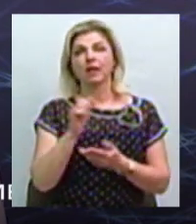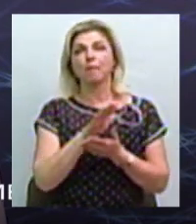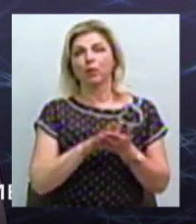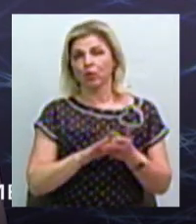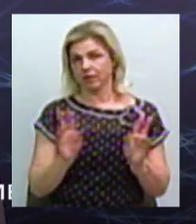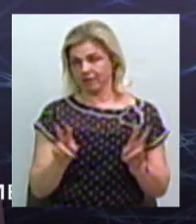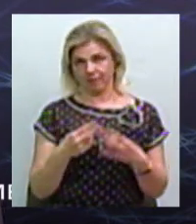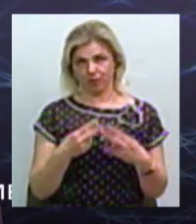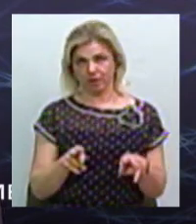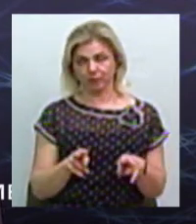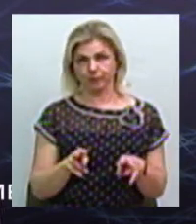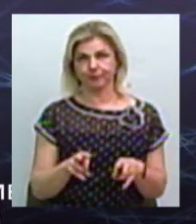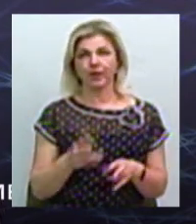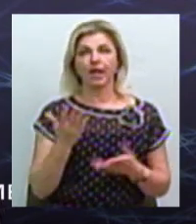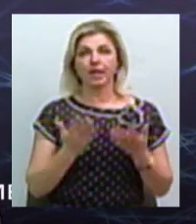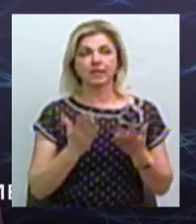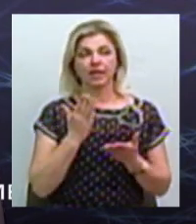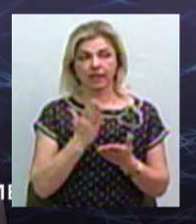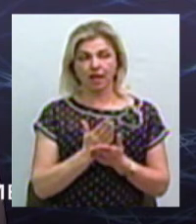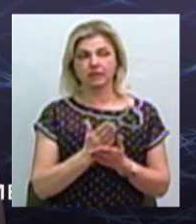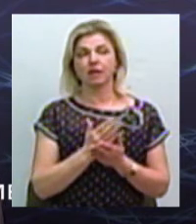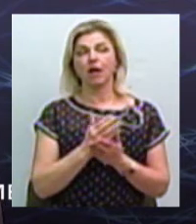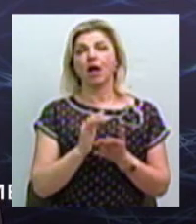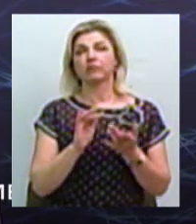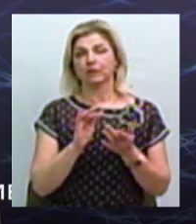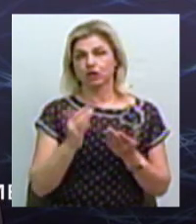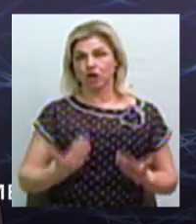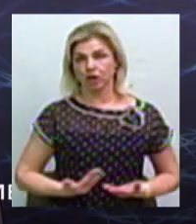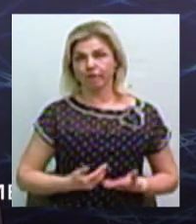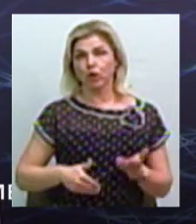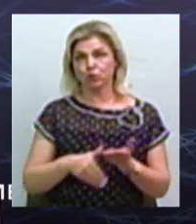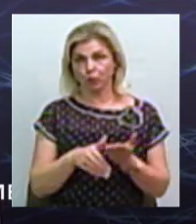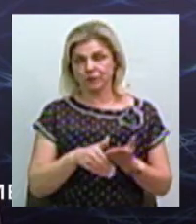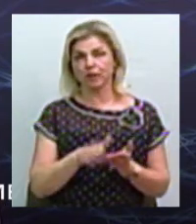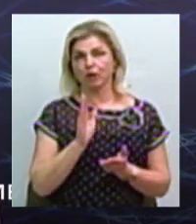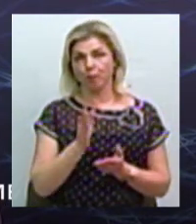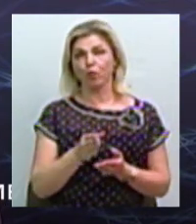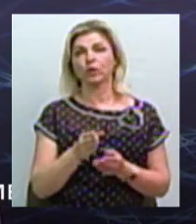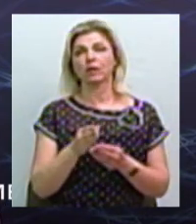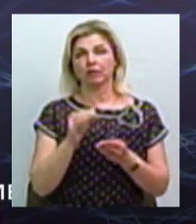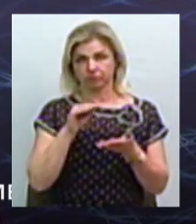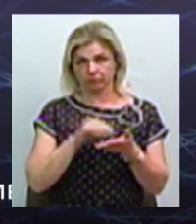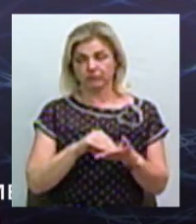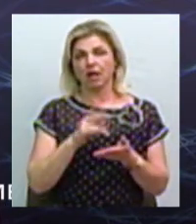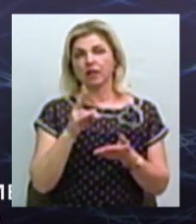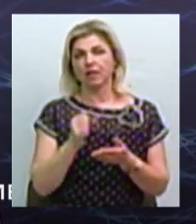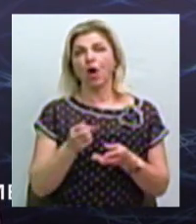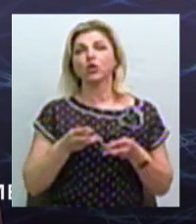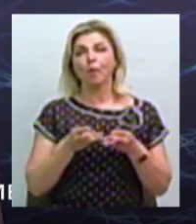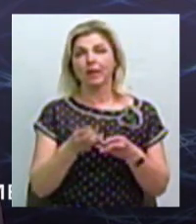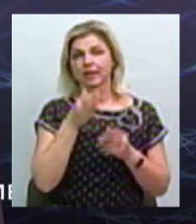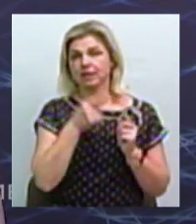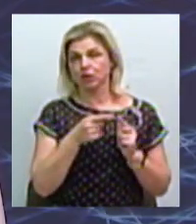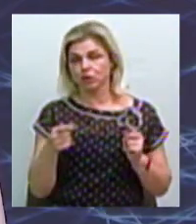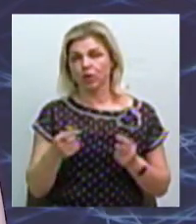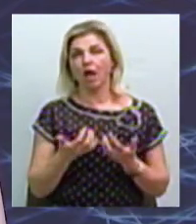не потрібно. При надходженні програмного забезпечення житлова субсидія буде призначена на опалювальний період автоматично.